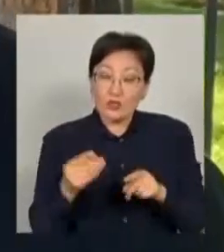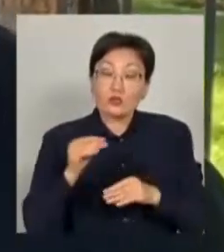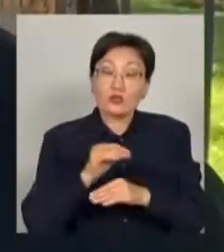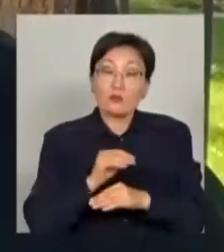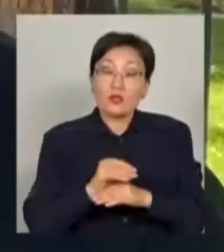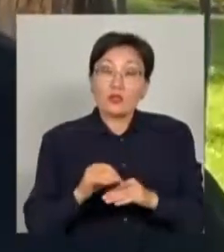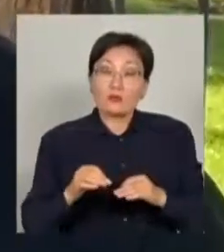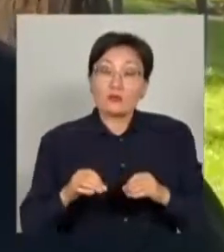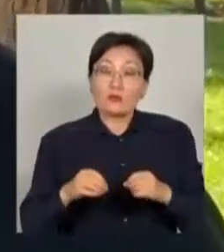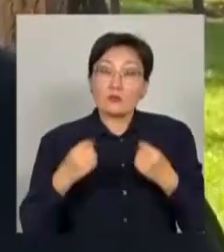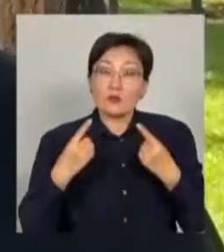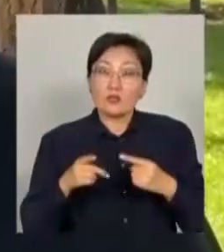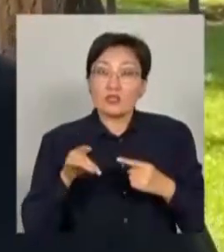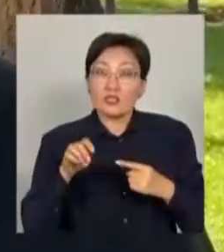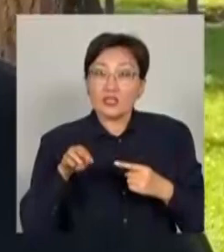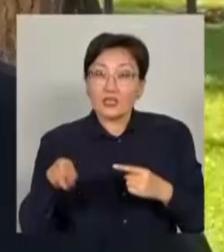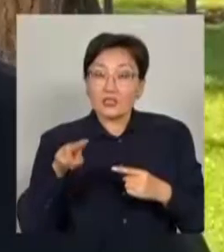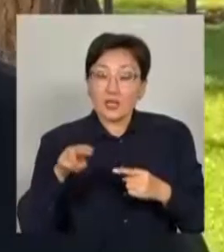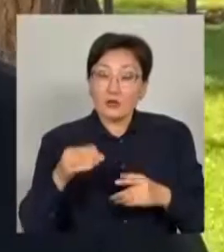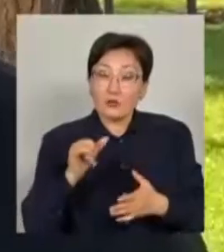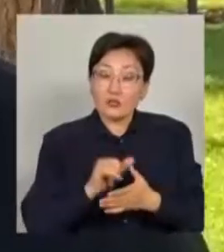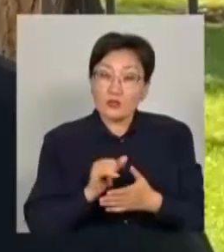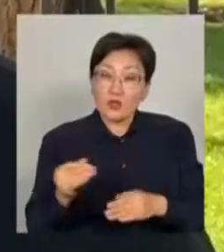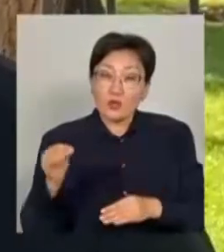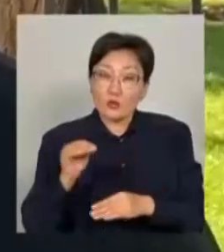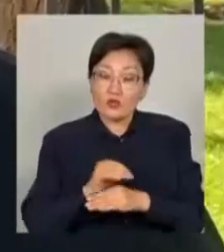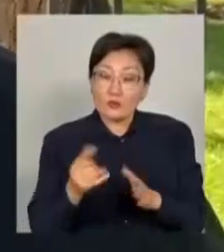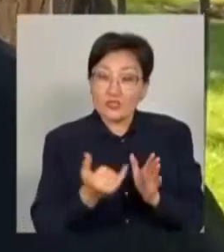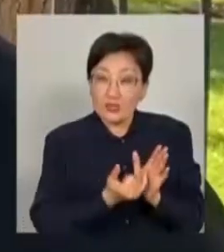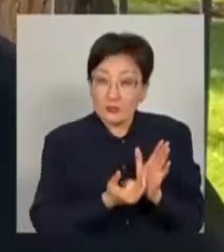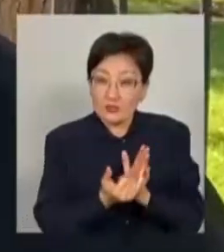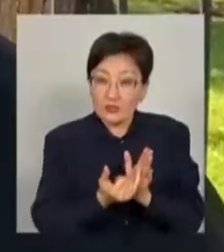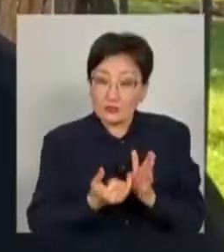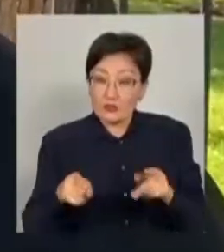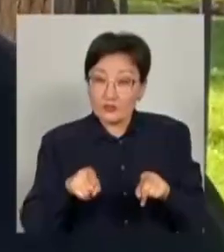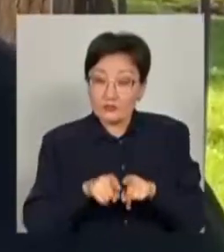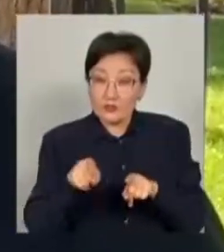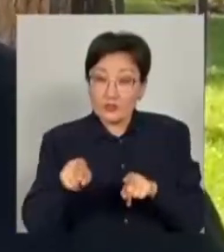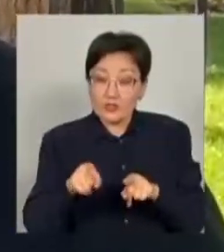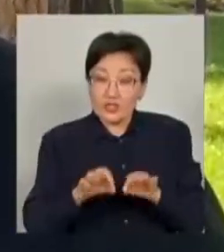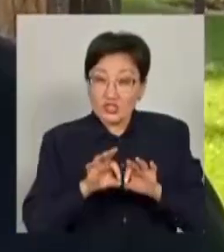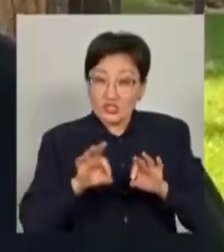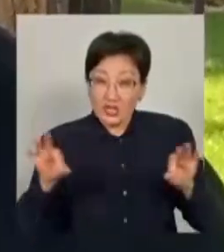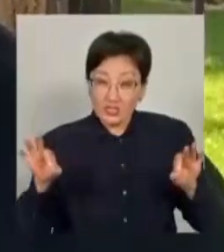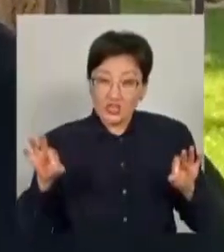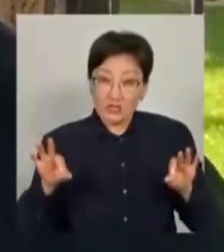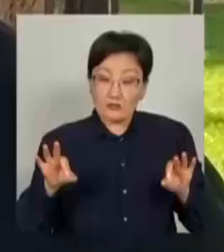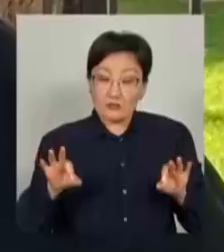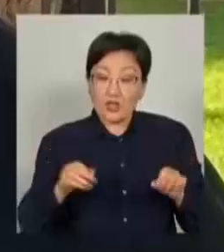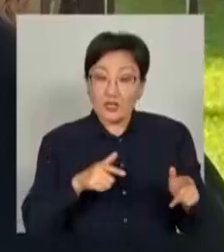қосымша жабайы әдіспен кранттар орнатып, қосымша дәнекерлеп, және манағыдай содан мана шлангы шығарып,